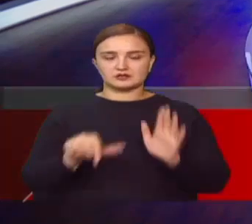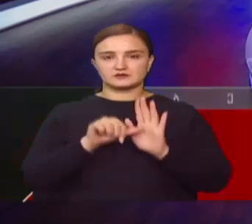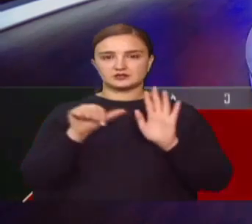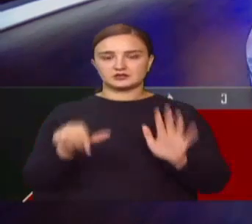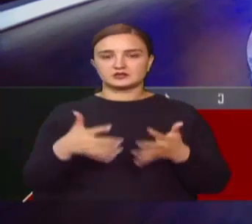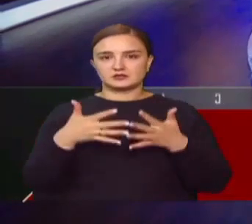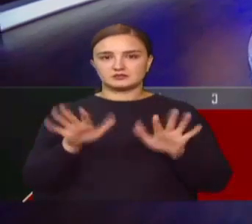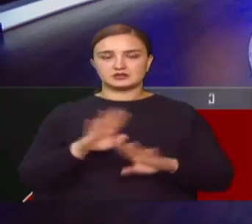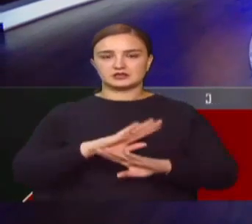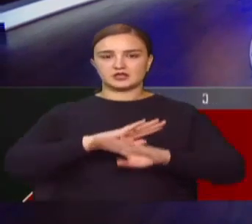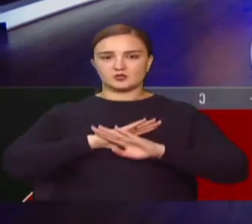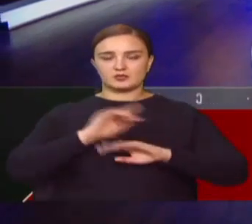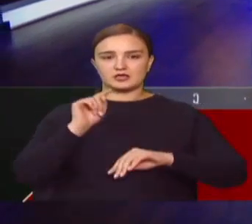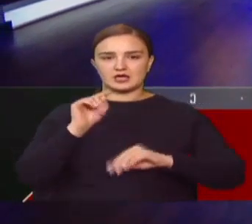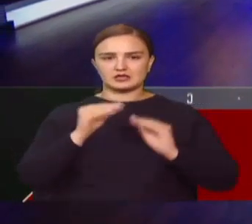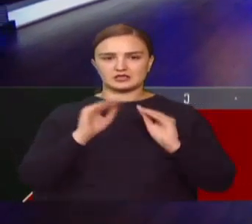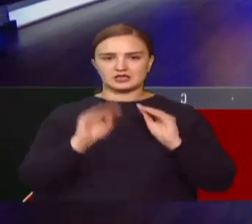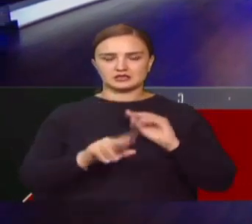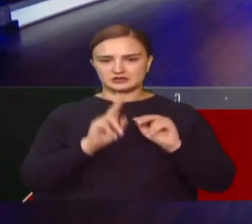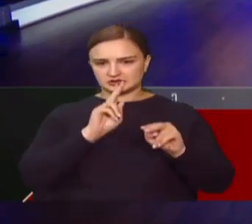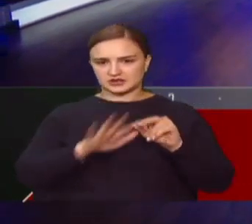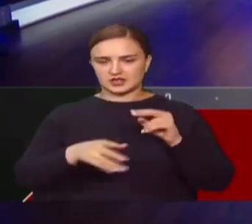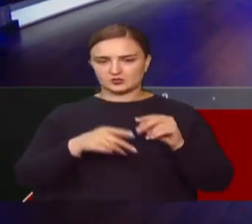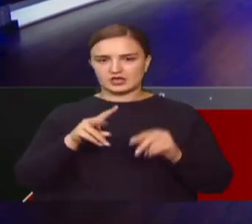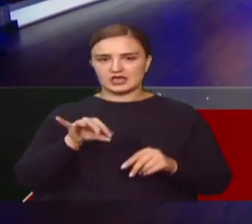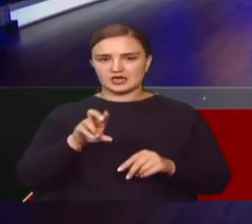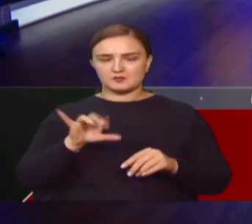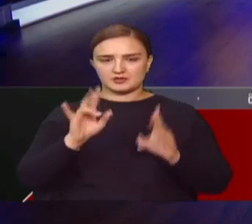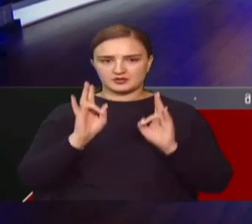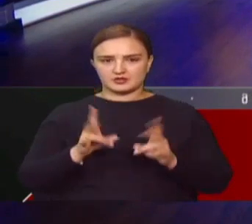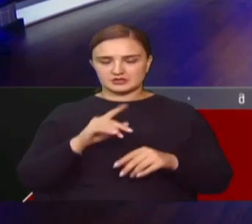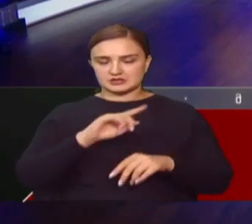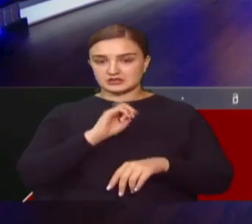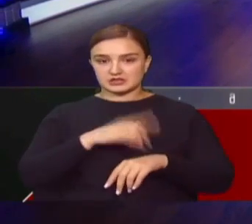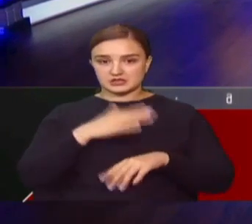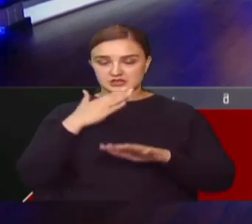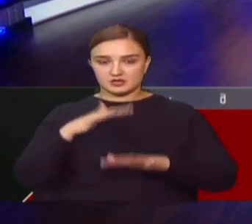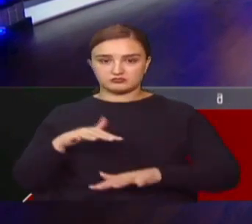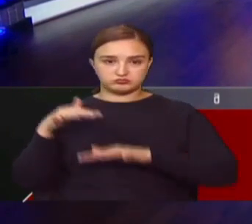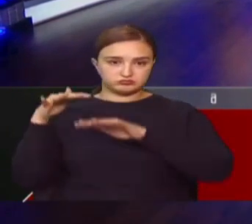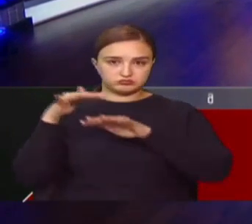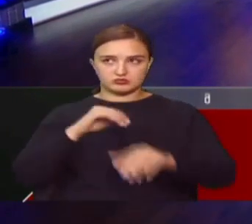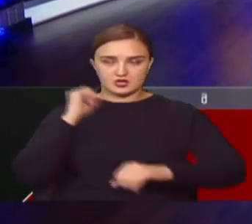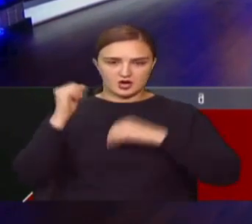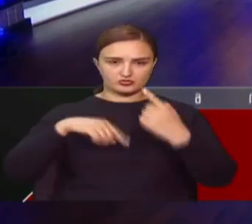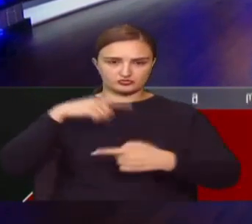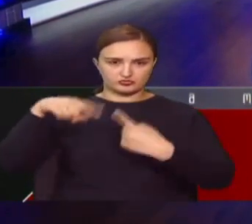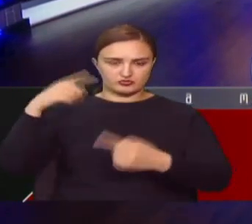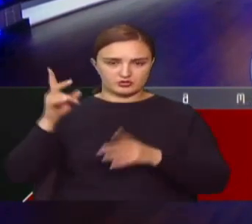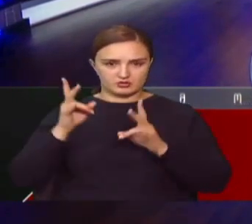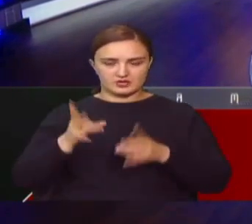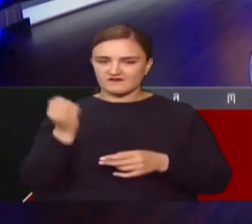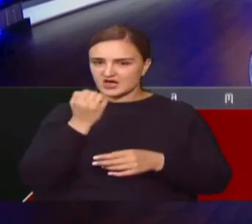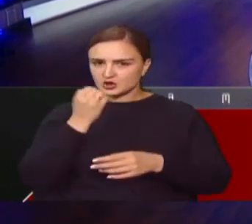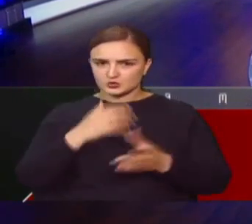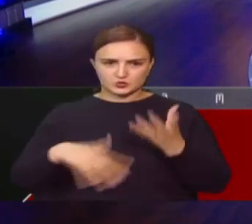6000-ზე მეტი დაღუპული და 10000-ამდე დაკარგული ასეთია ლიბიაში მომხდარი ძლიერი წყალდიდობისა და ქარიშხლის შედეგები. სტიქი ამ ქვეყნის